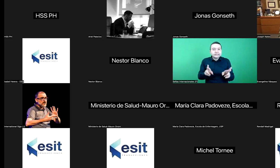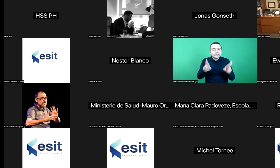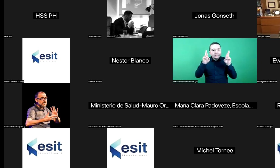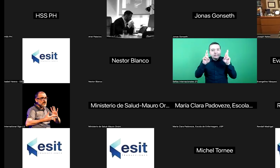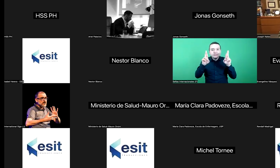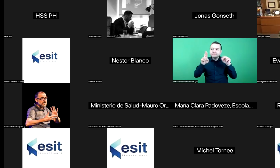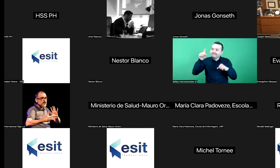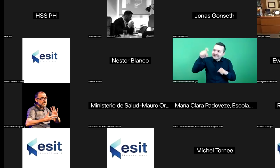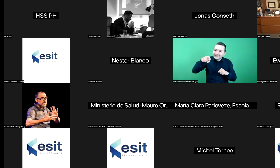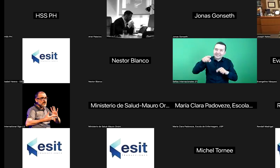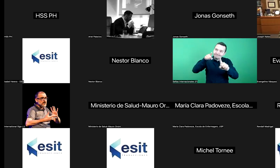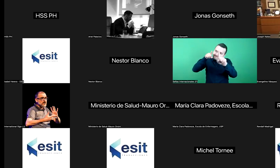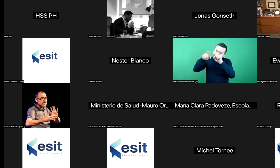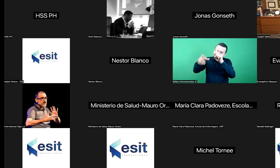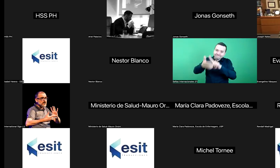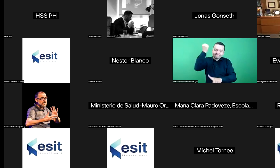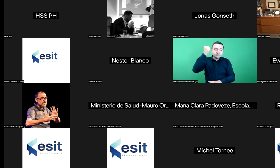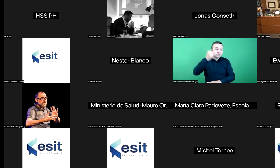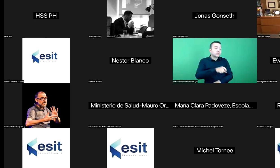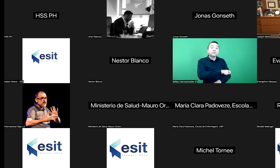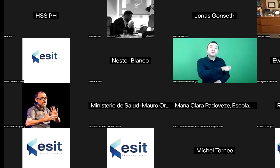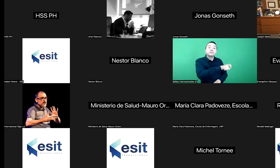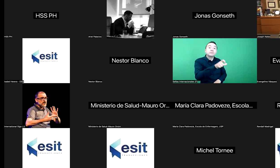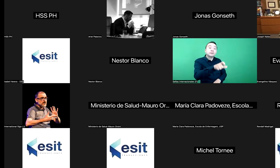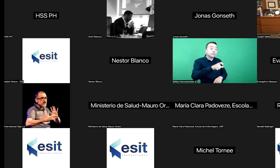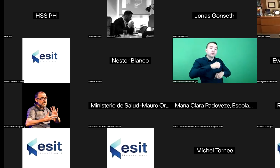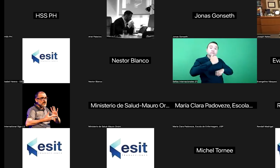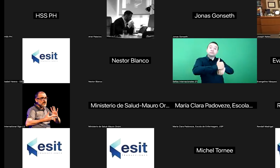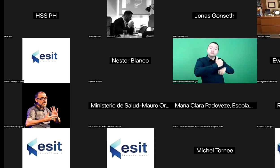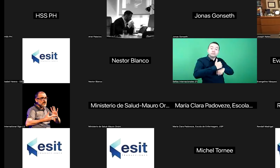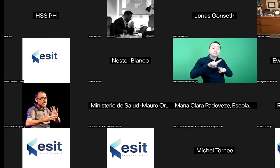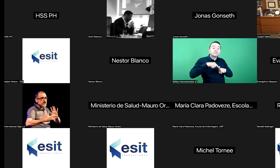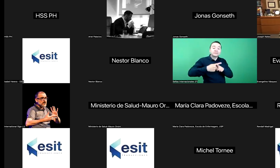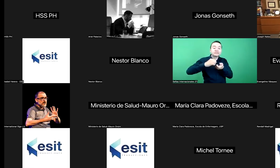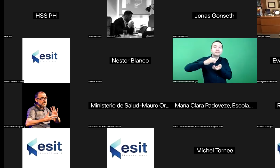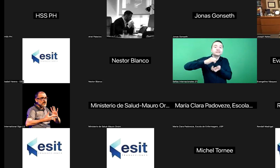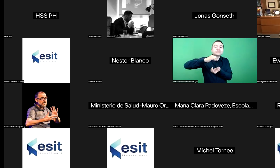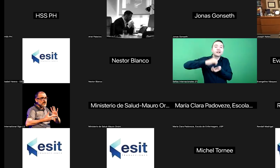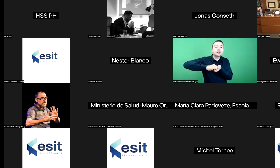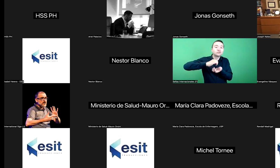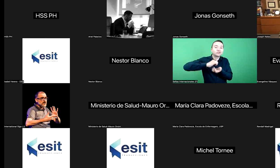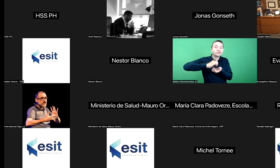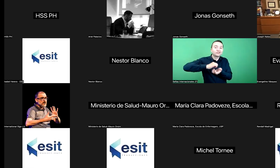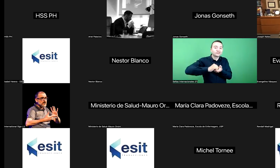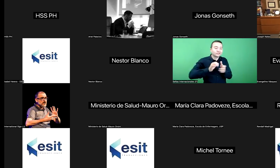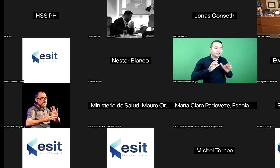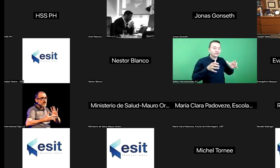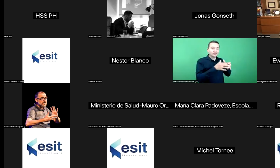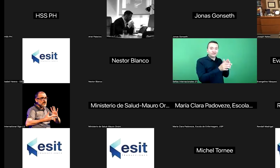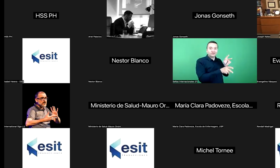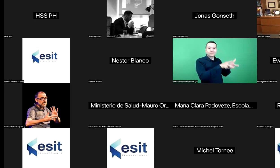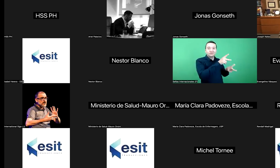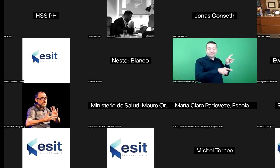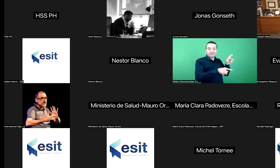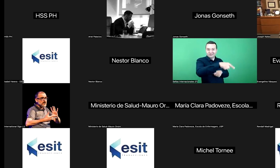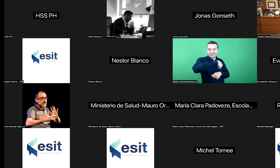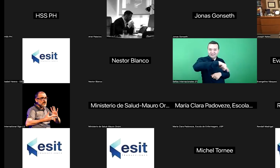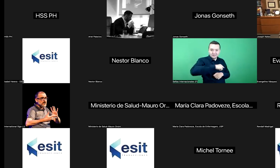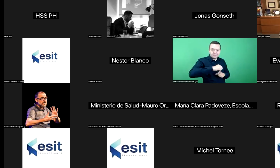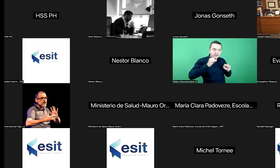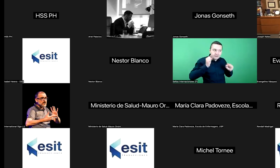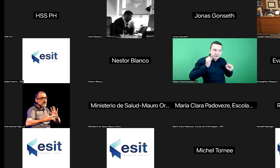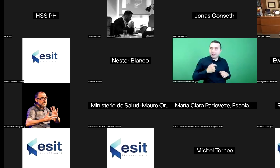besoin d'engager activement les patients, les associations des patients en tant qu'acteurs clés de n'importe